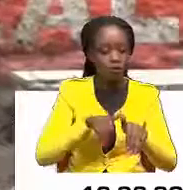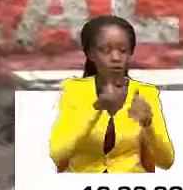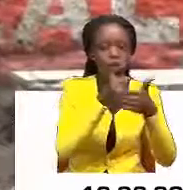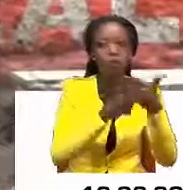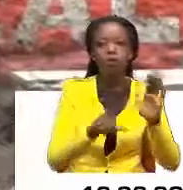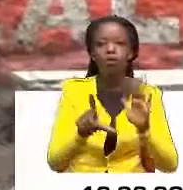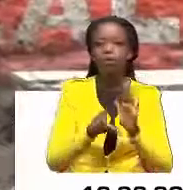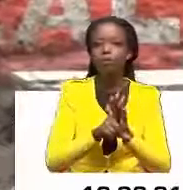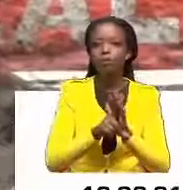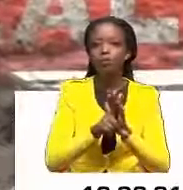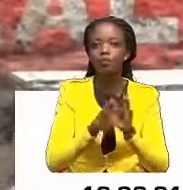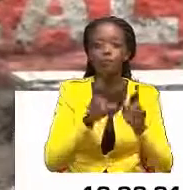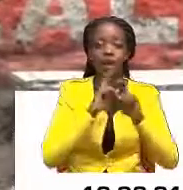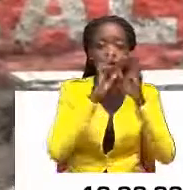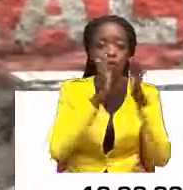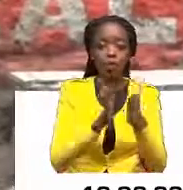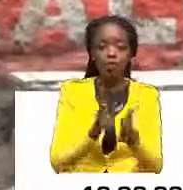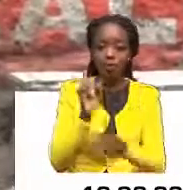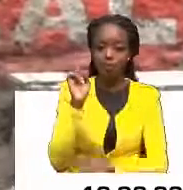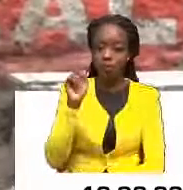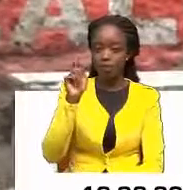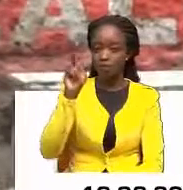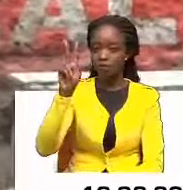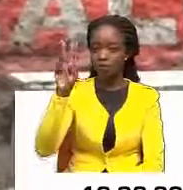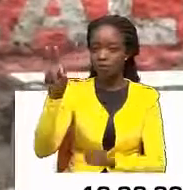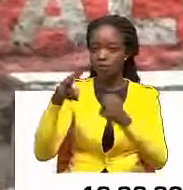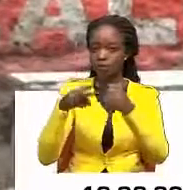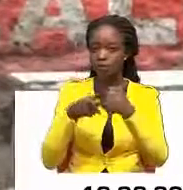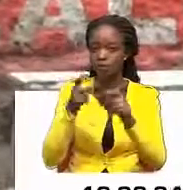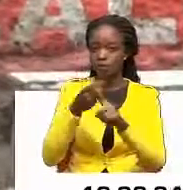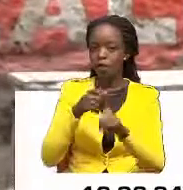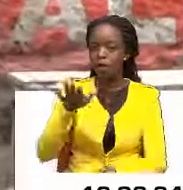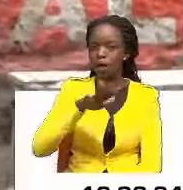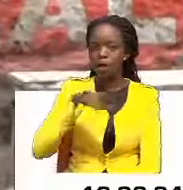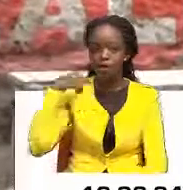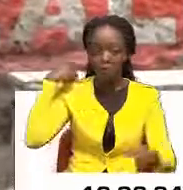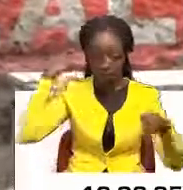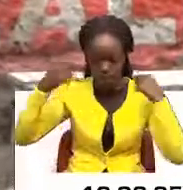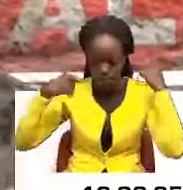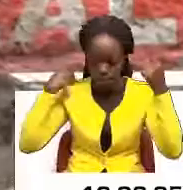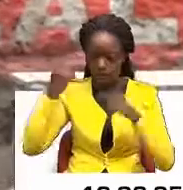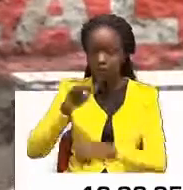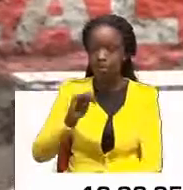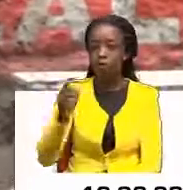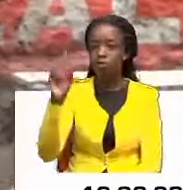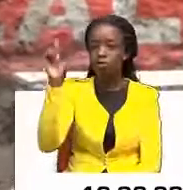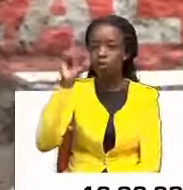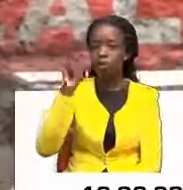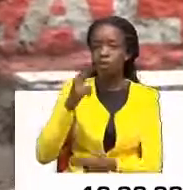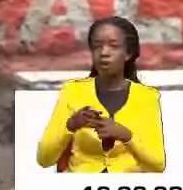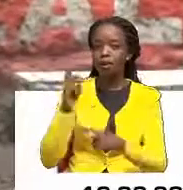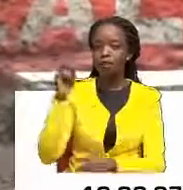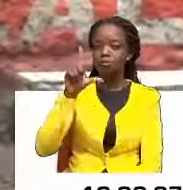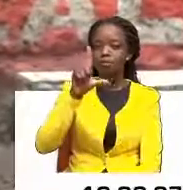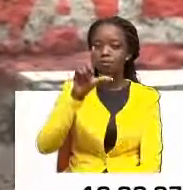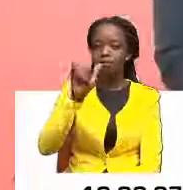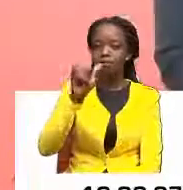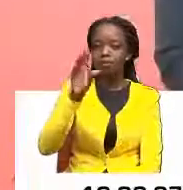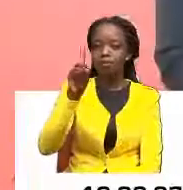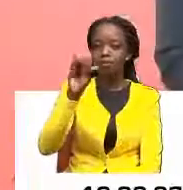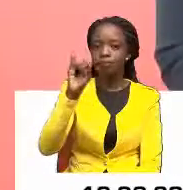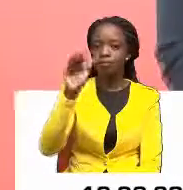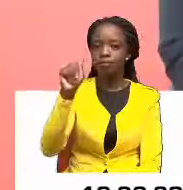gani? Nikiripotia runinga ya TV47 kutoka eneo la Madhare, kaunti ya Nairobi, jina langu ni Lydia Gashomo.